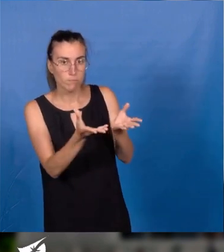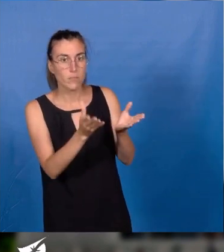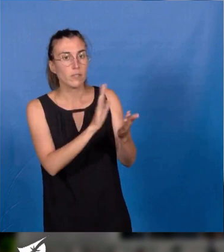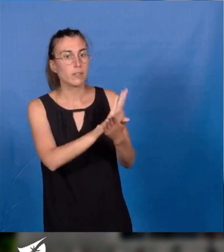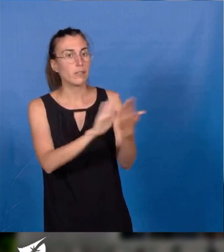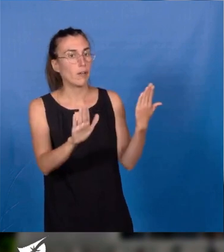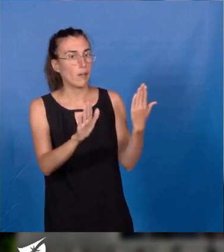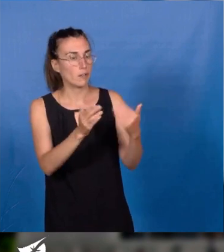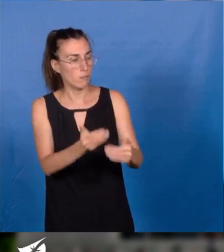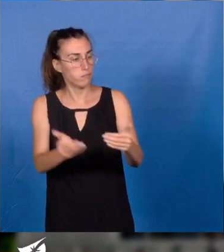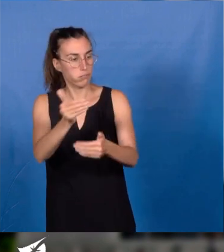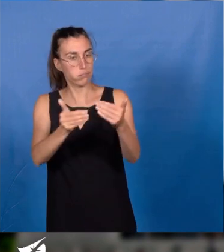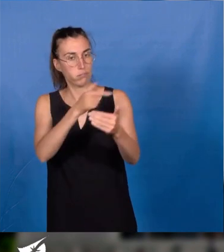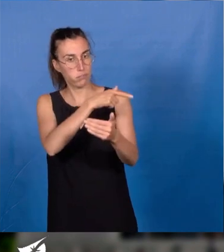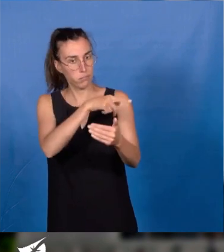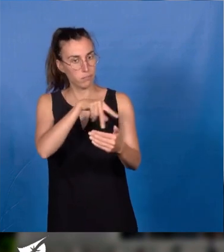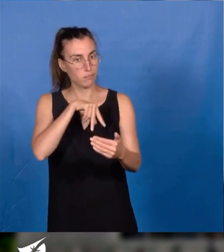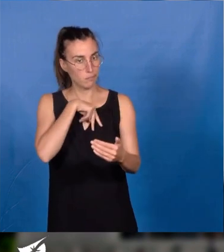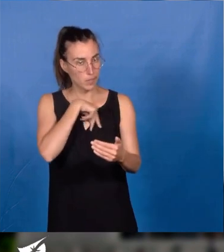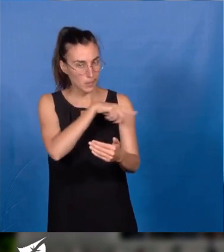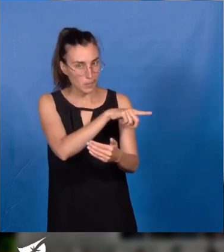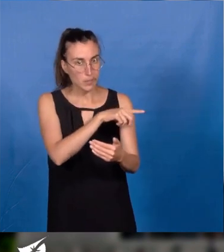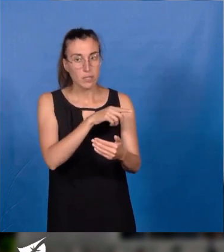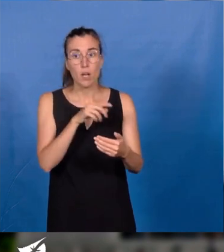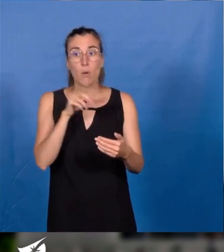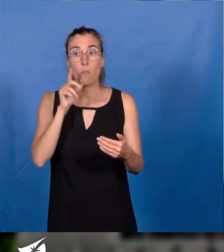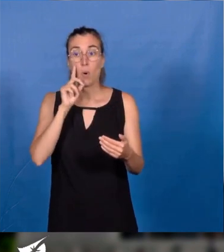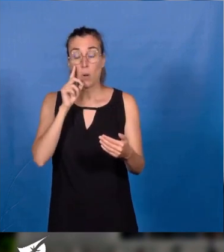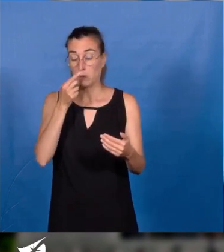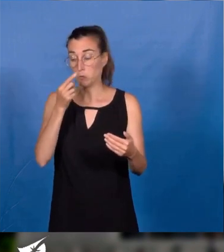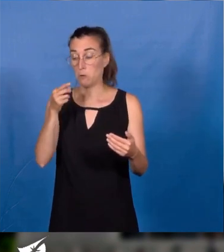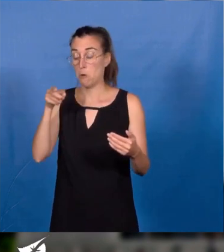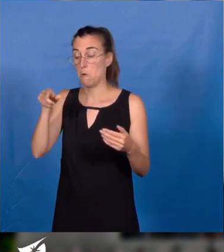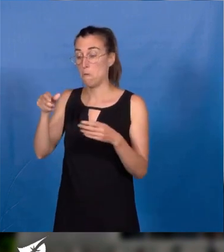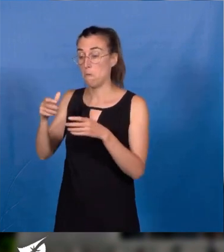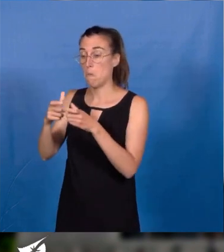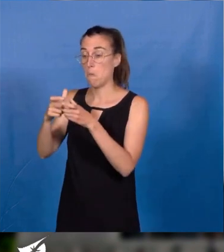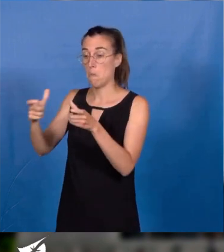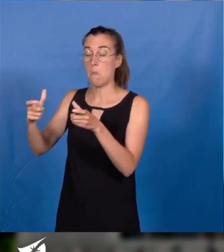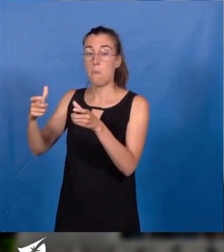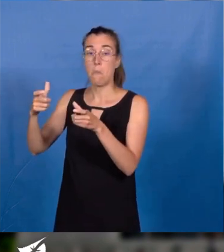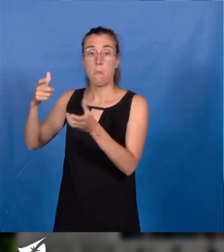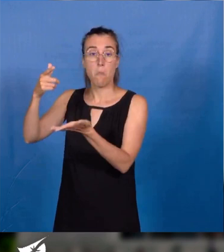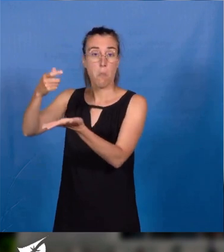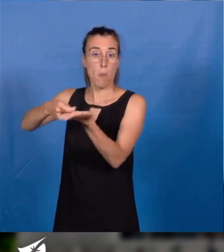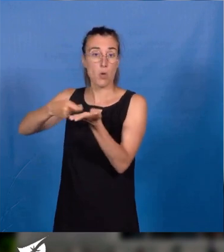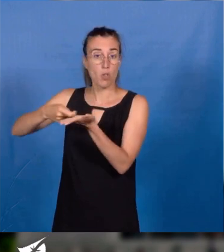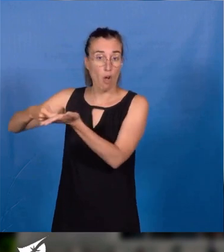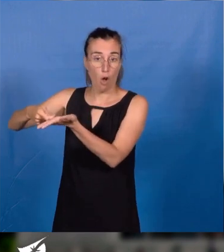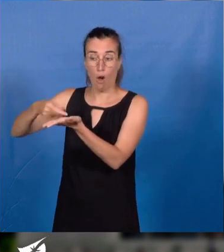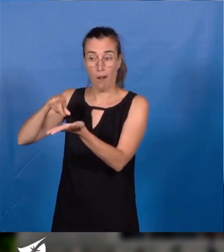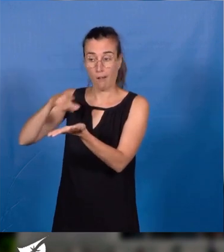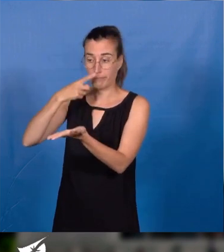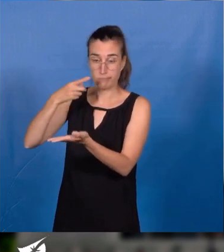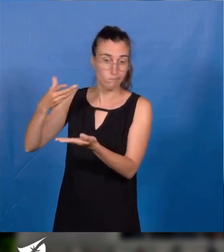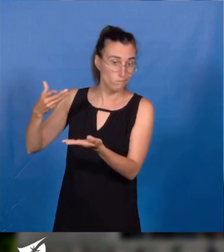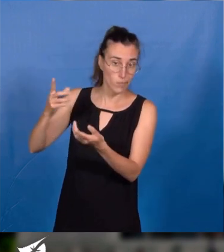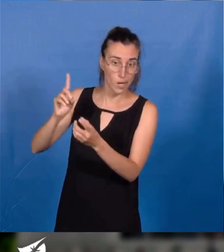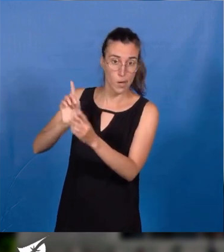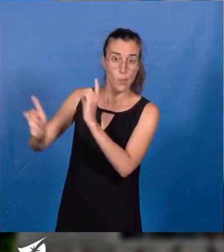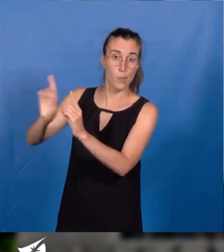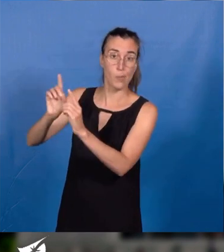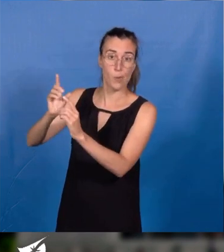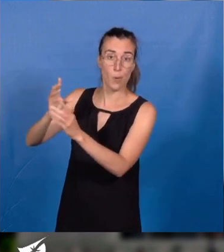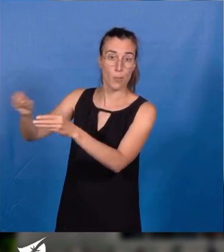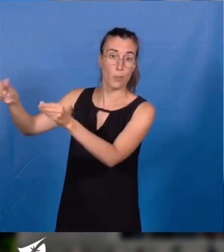les promoteurs risquent de ne pas être rendez-vous. Mais je voudrais reprendre quelques éléments de ce plan de